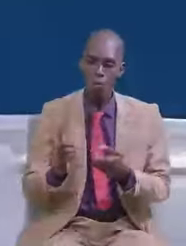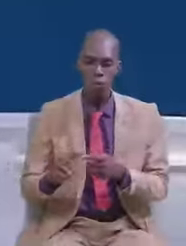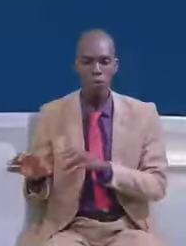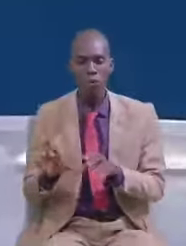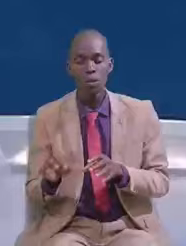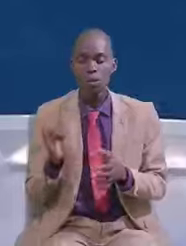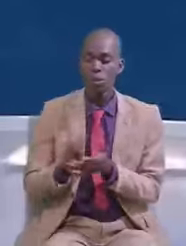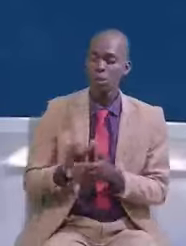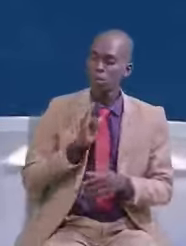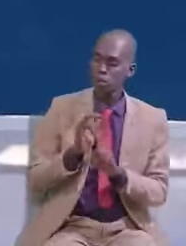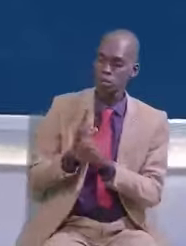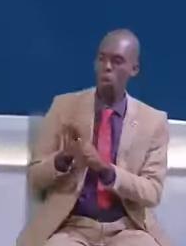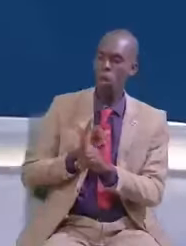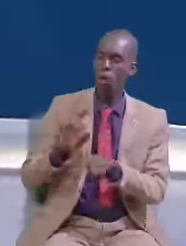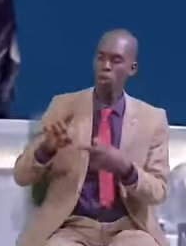C'est là où je veux aller.